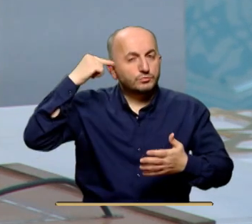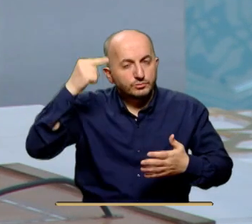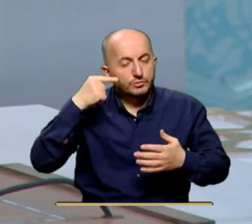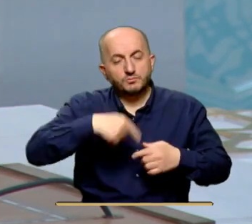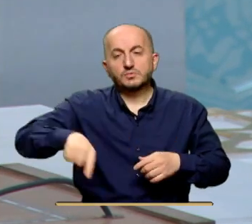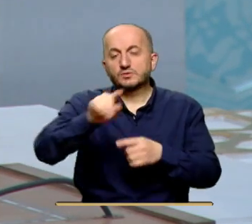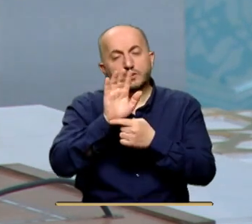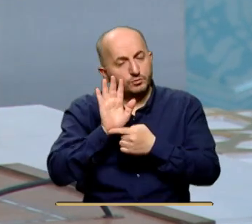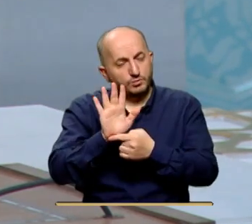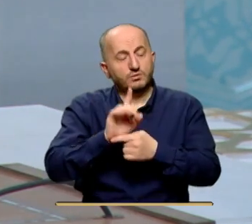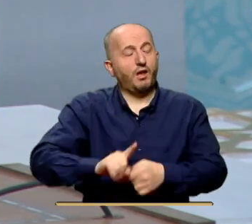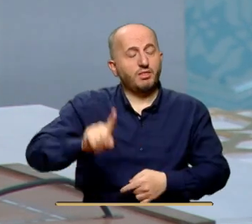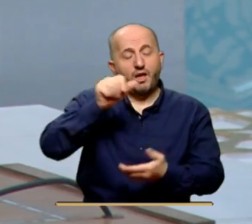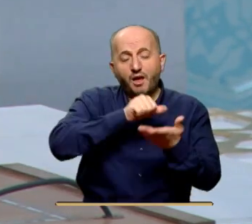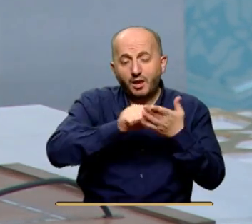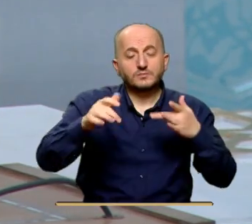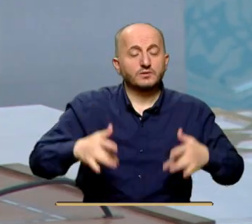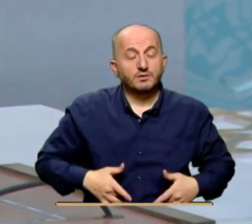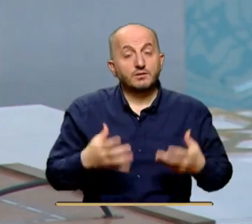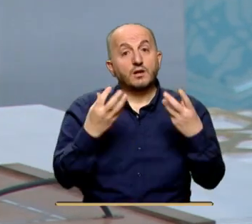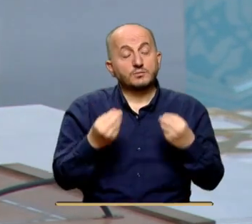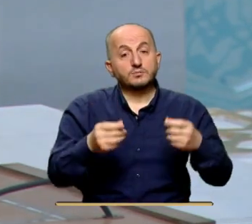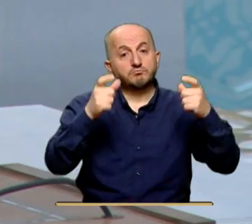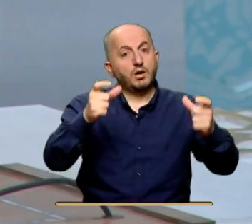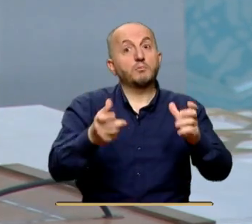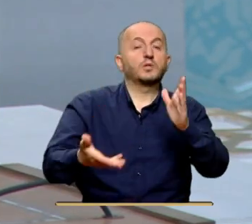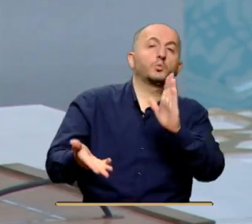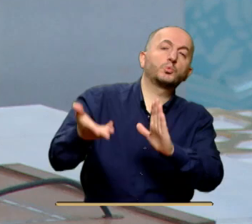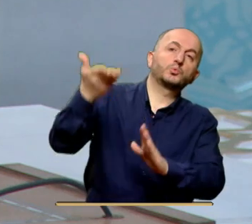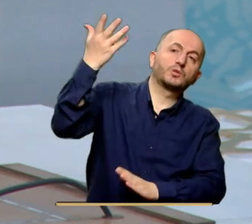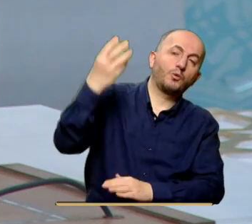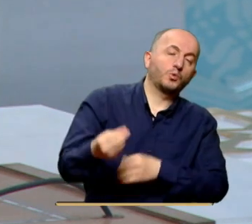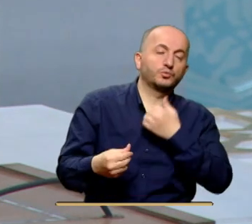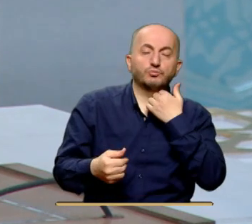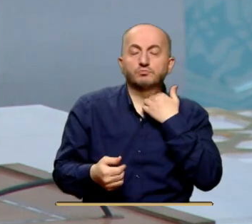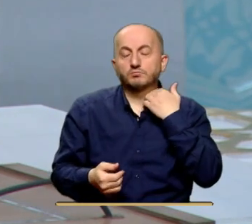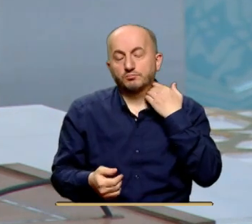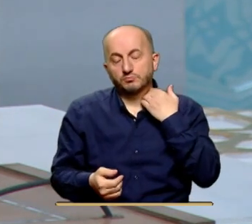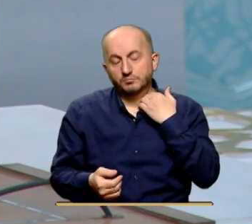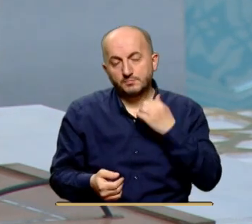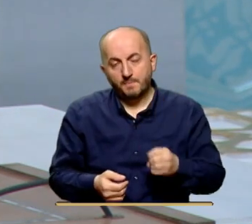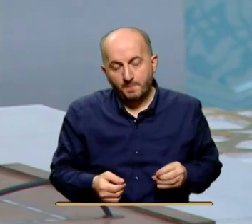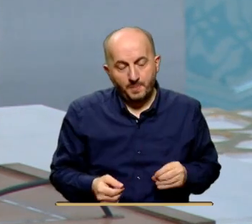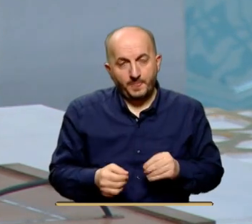Allah hepsinden razı olsun, makamları âli olsun. Tabii